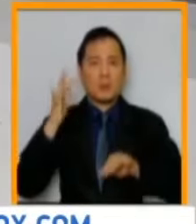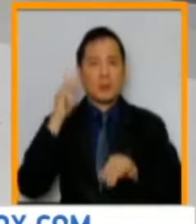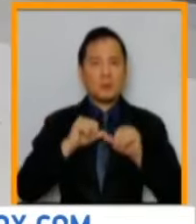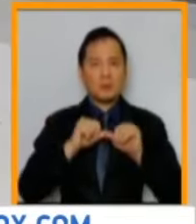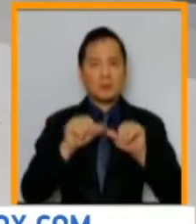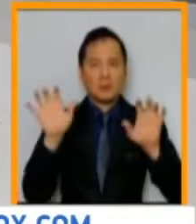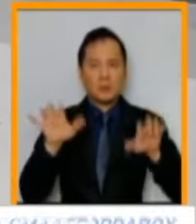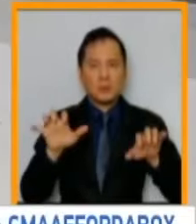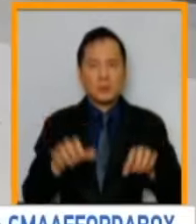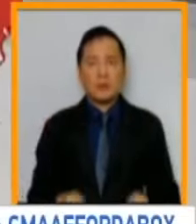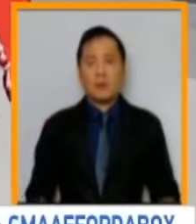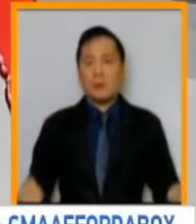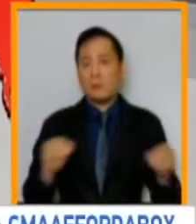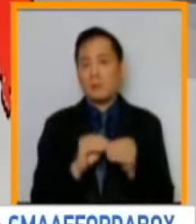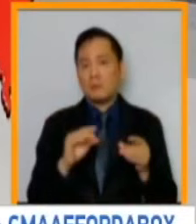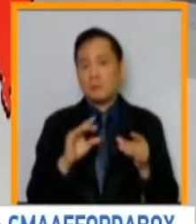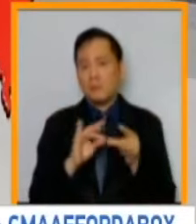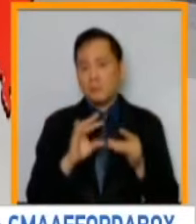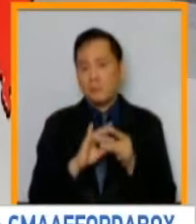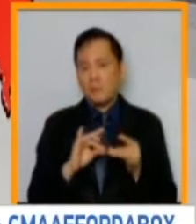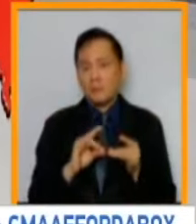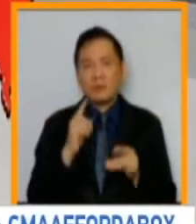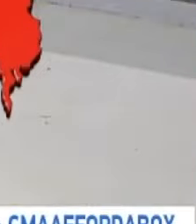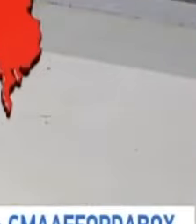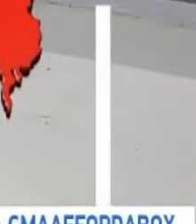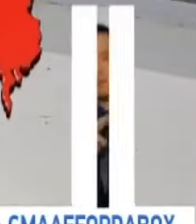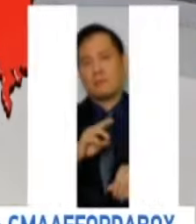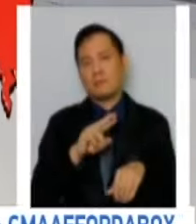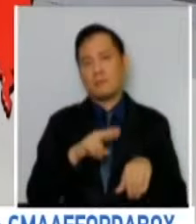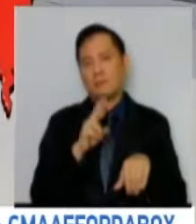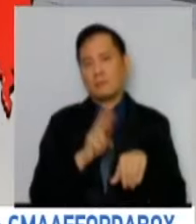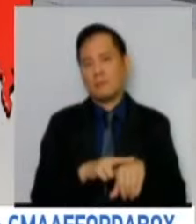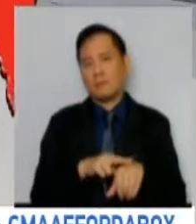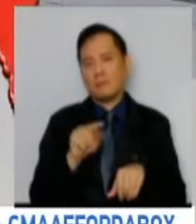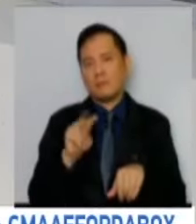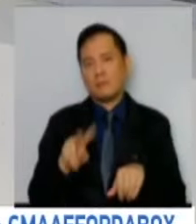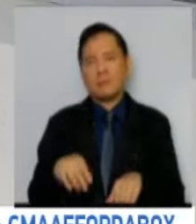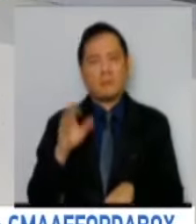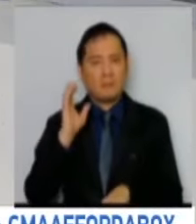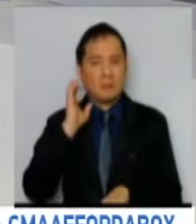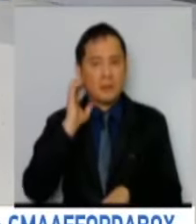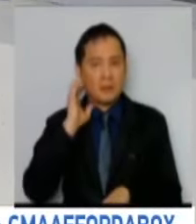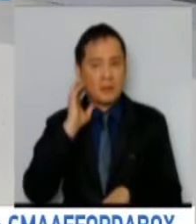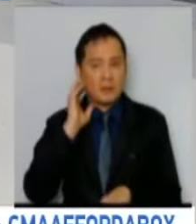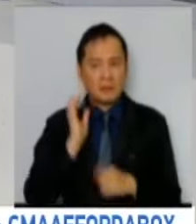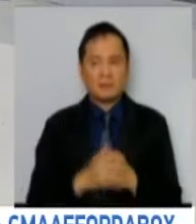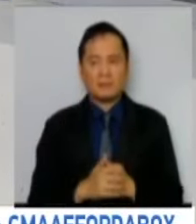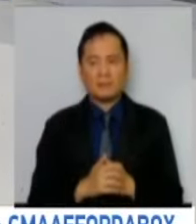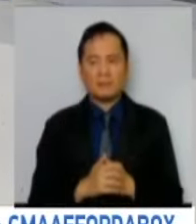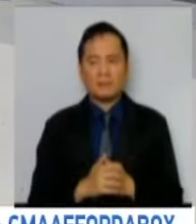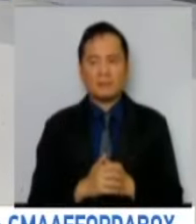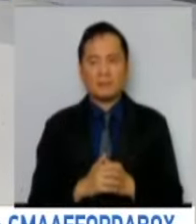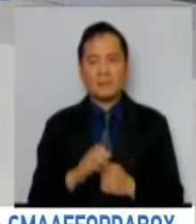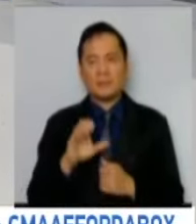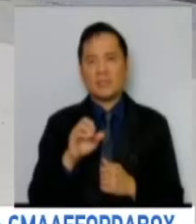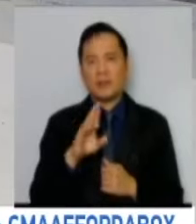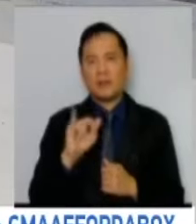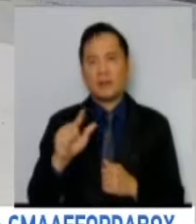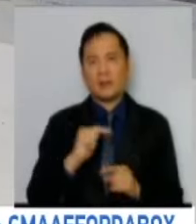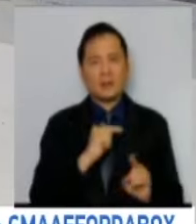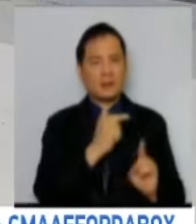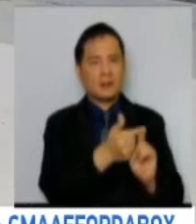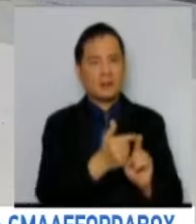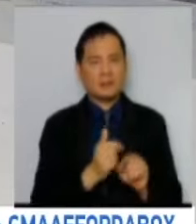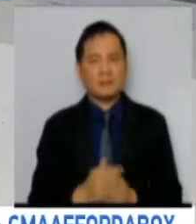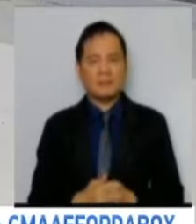sa host ng morning show ng GMA Mindanao na At Home with GMA Regional TV, Cyril Chavez. Cyril, may